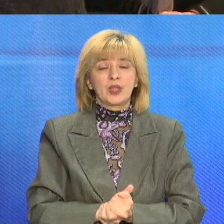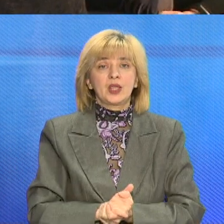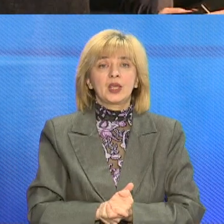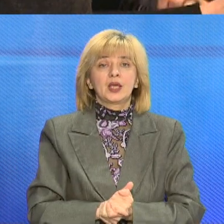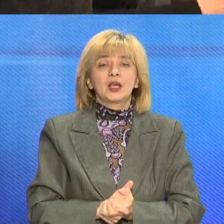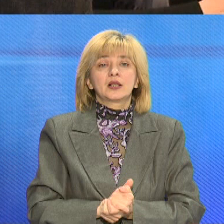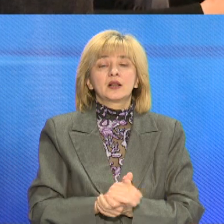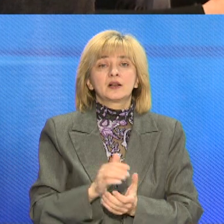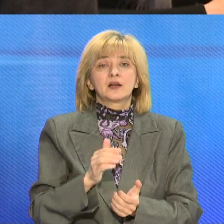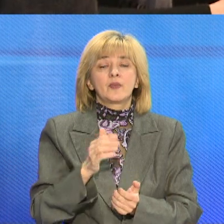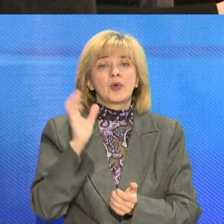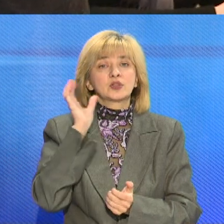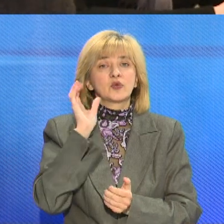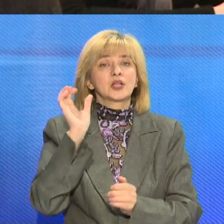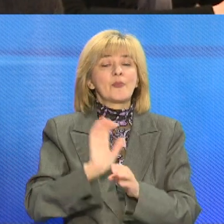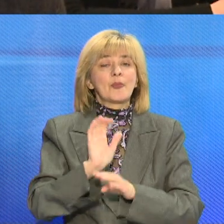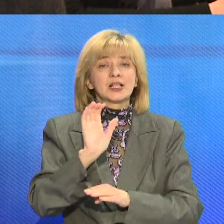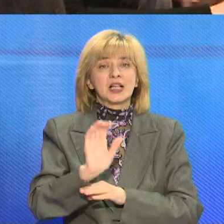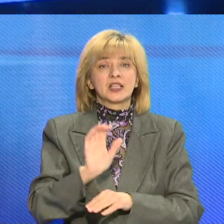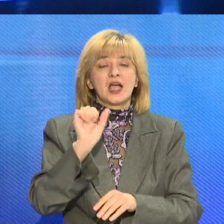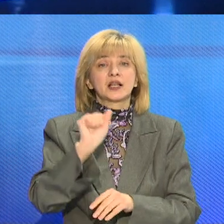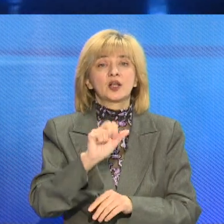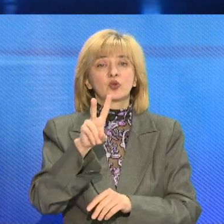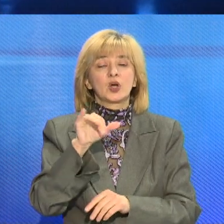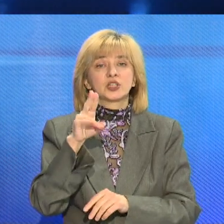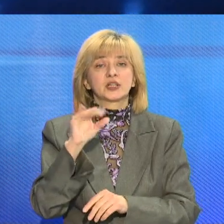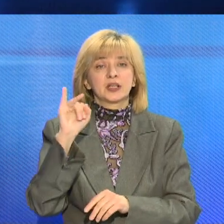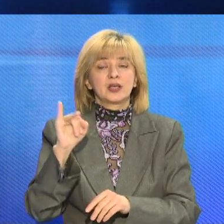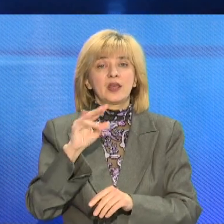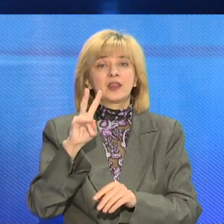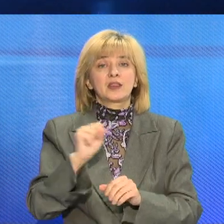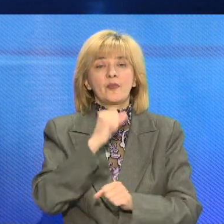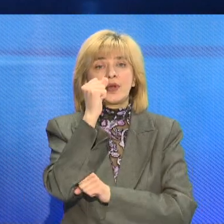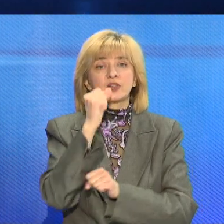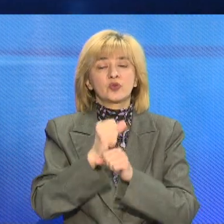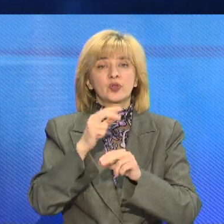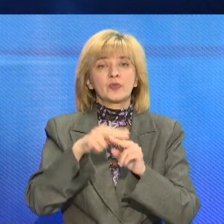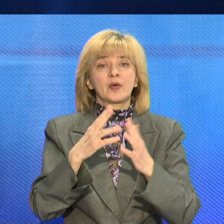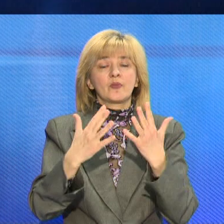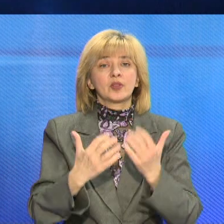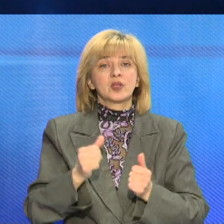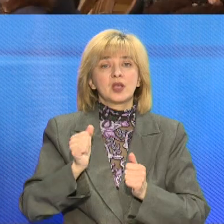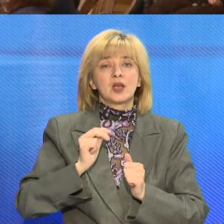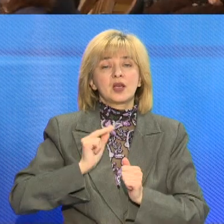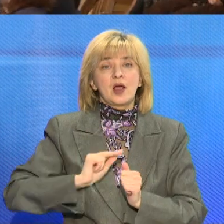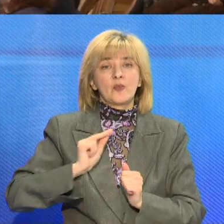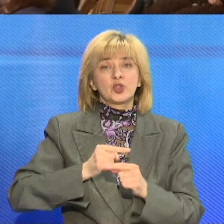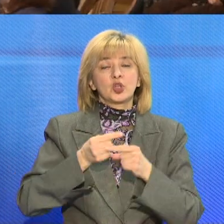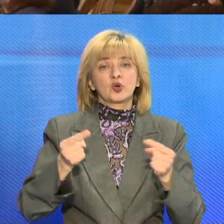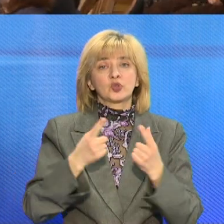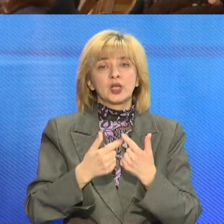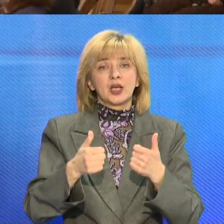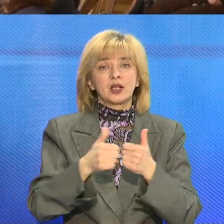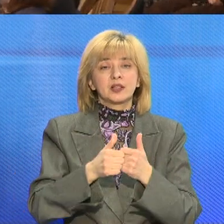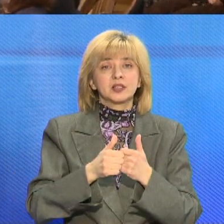Послухаць послання Александра Лукашэнкі да беларускага народа і нацыянальнага сходу на працоўных месцах атрымалі магчымасць работнікі розных арганізацый,